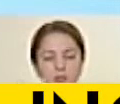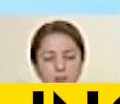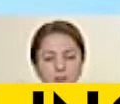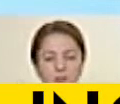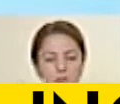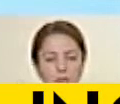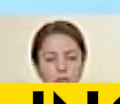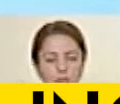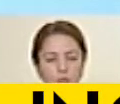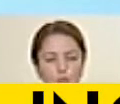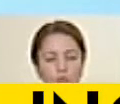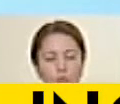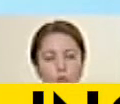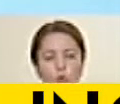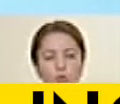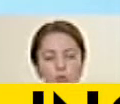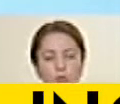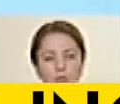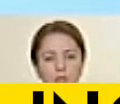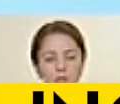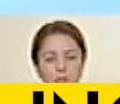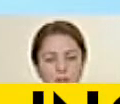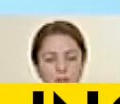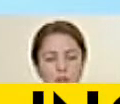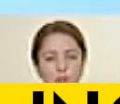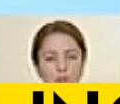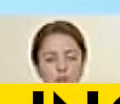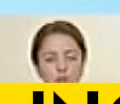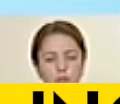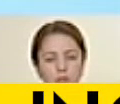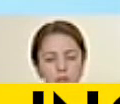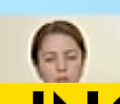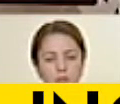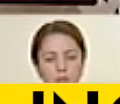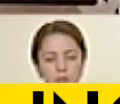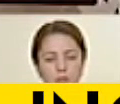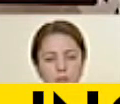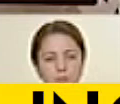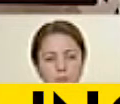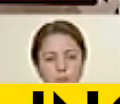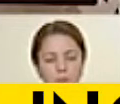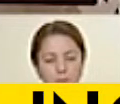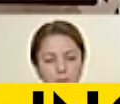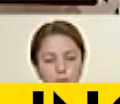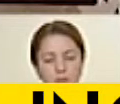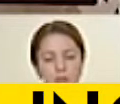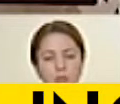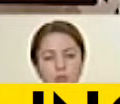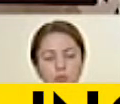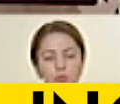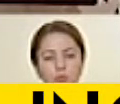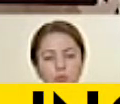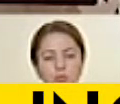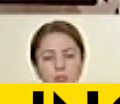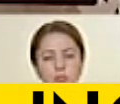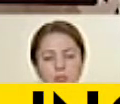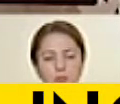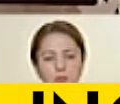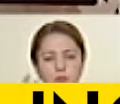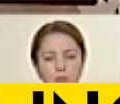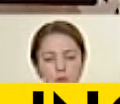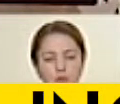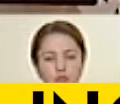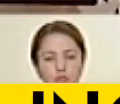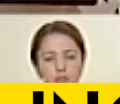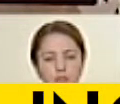avtomobil transporti asosan yuklarni, demak, boshqa transportga ortmasdan bevosita ana shu iste'molchiga yetkazib